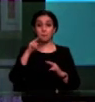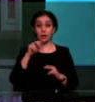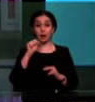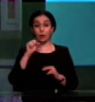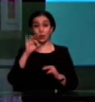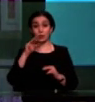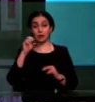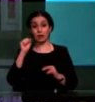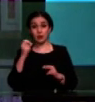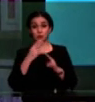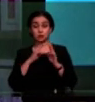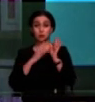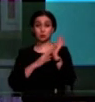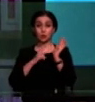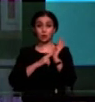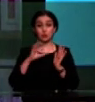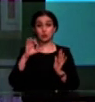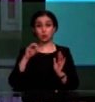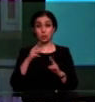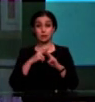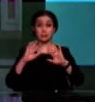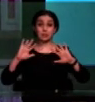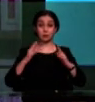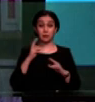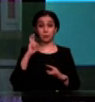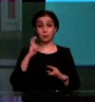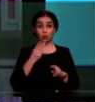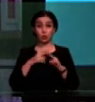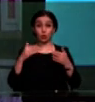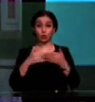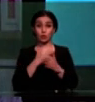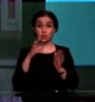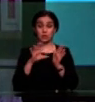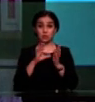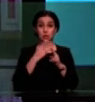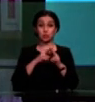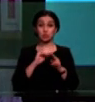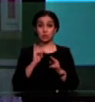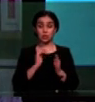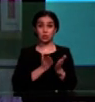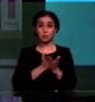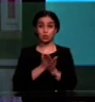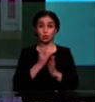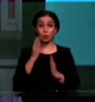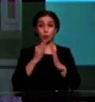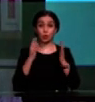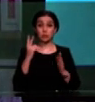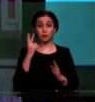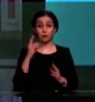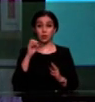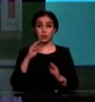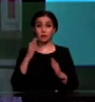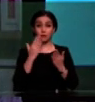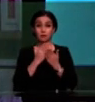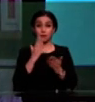равна 0,98. Событие Б. Новый электрический чайник прослужит больше 2 лет. Его вероятность равна